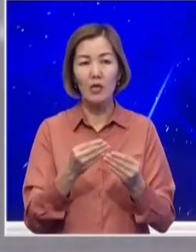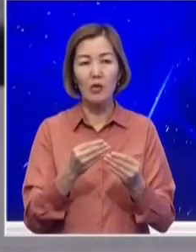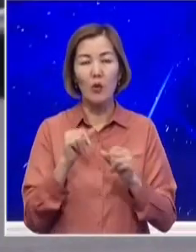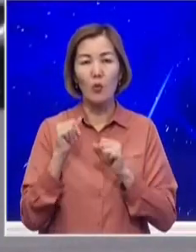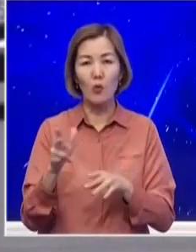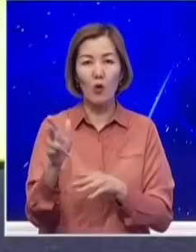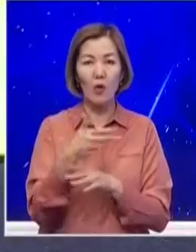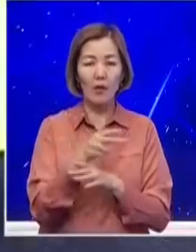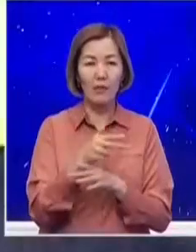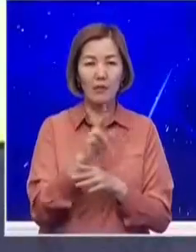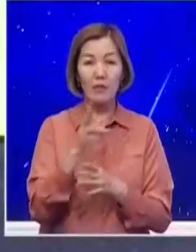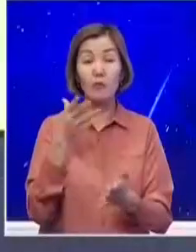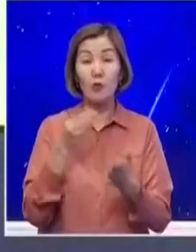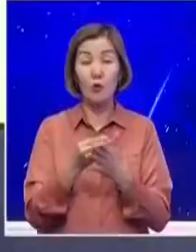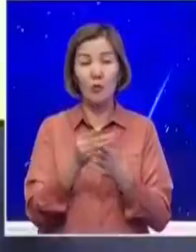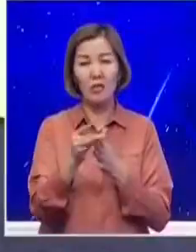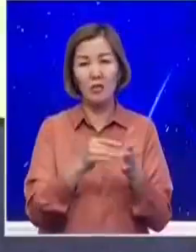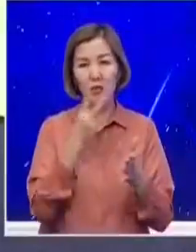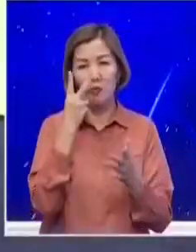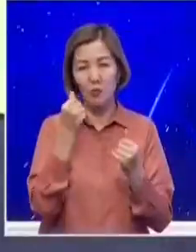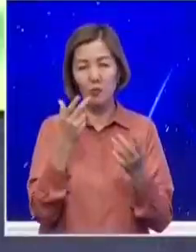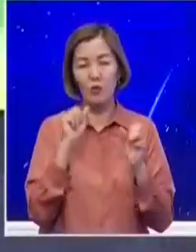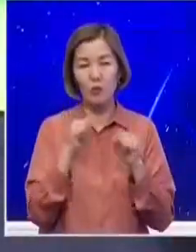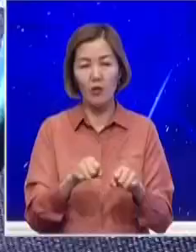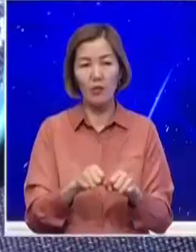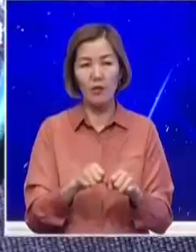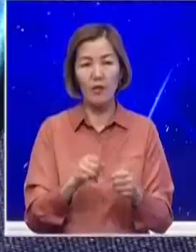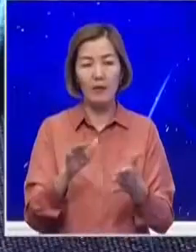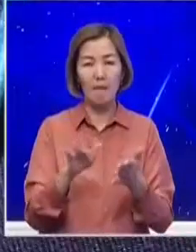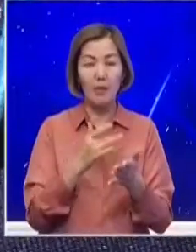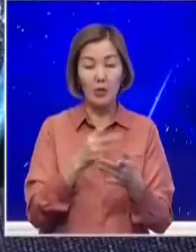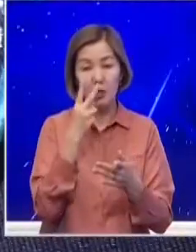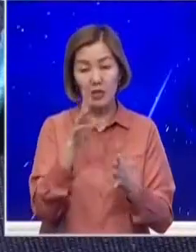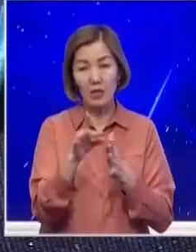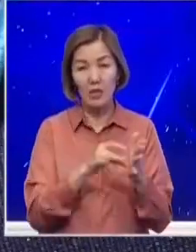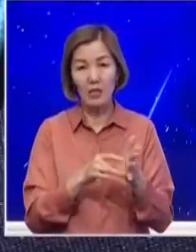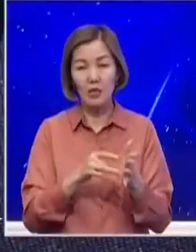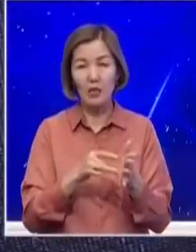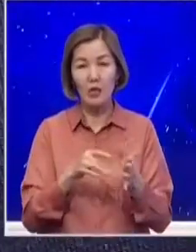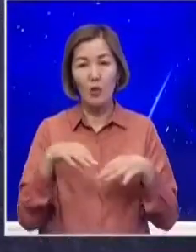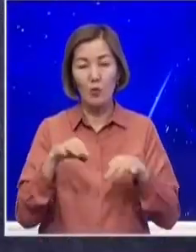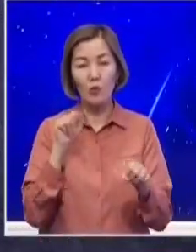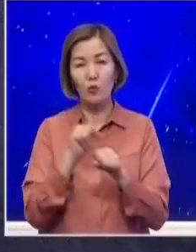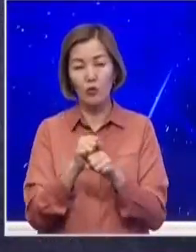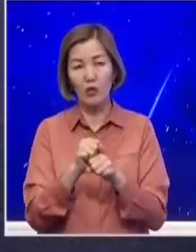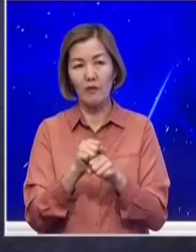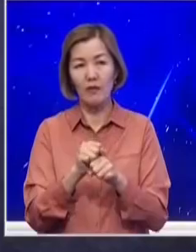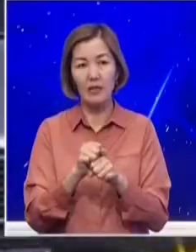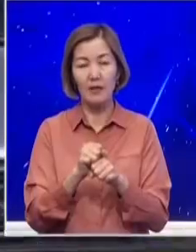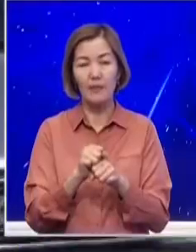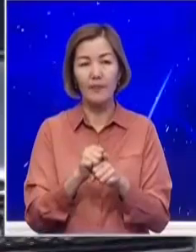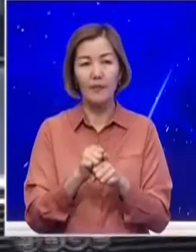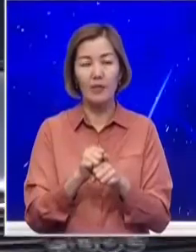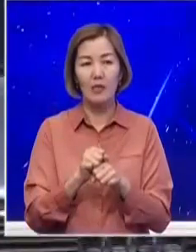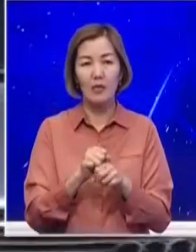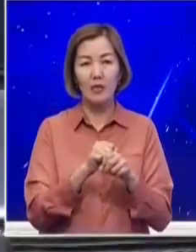камерасы кімнің төлемегенін көрсетеді. Жол патрульдік полициясы планшет арқылы бірден байқап, жол жиегіне тоқтатып жатыр. Айта кетейік, аталмыш